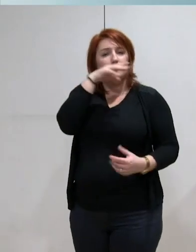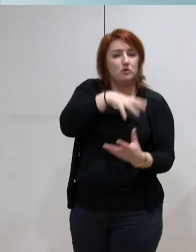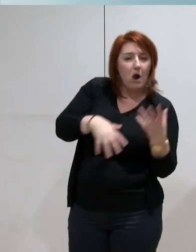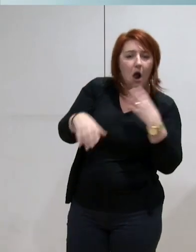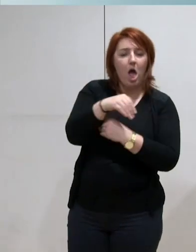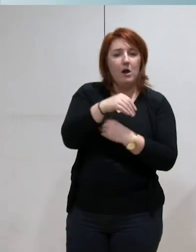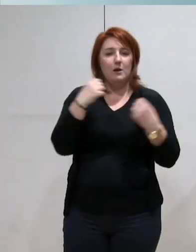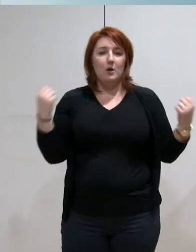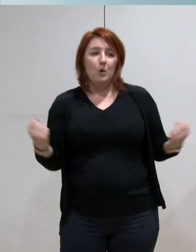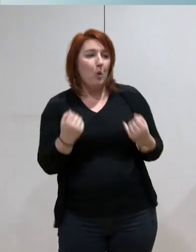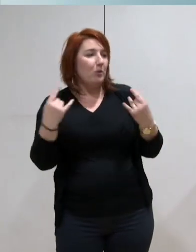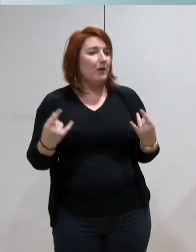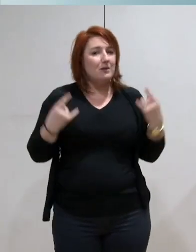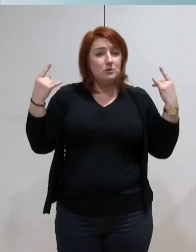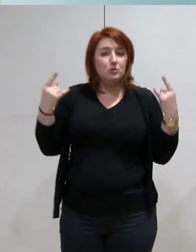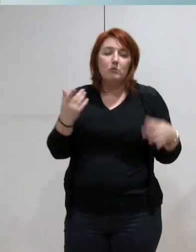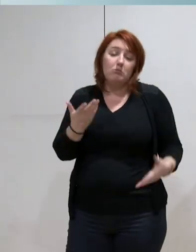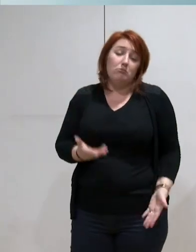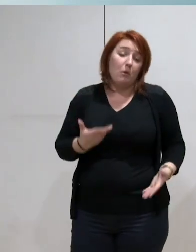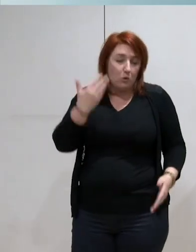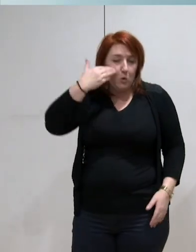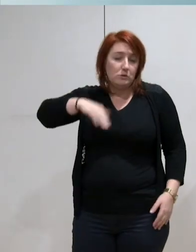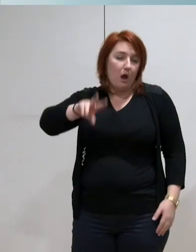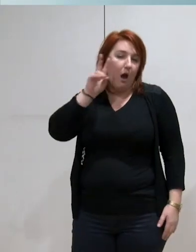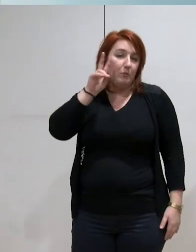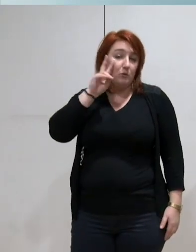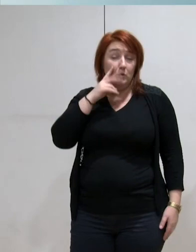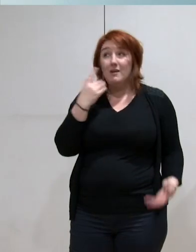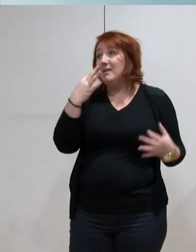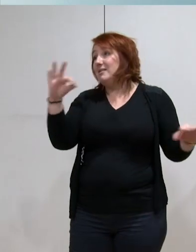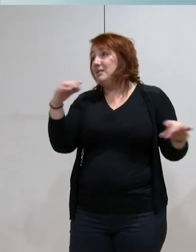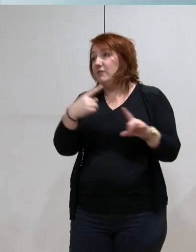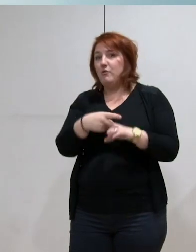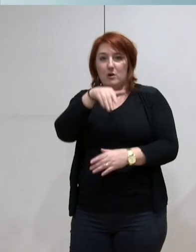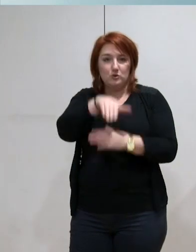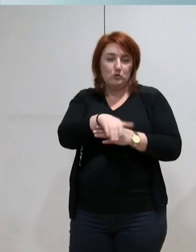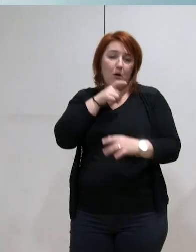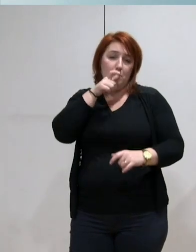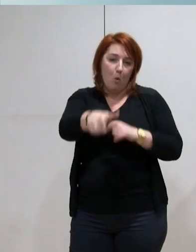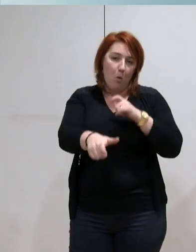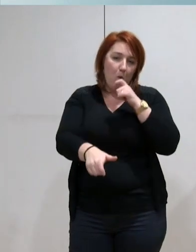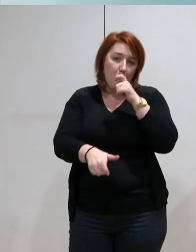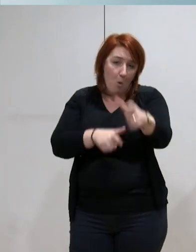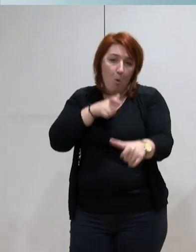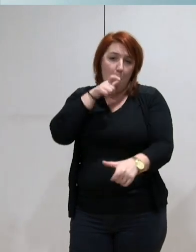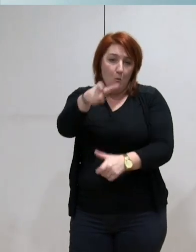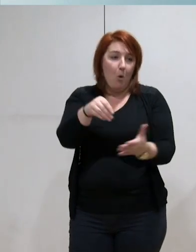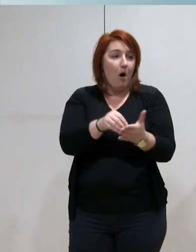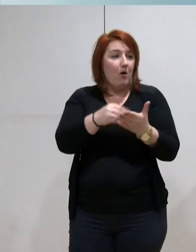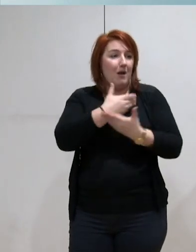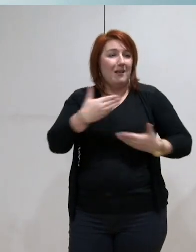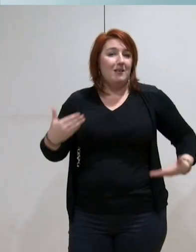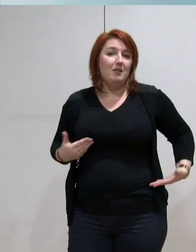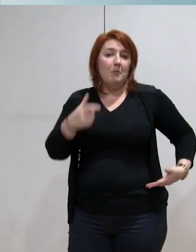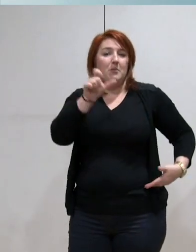communication qui est maintenant bien rodée on a entendu au moins 10 fois ce soir les mots qui ont été rappelés encore à l'instant par votre dernierre